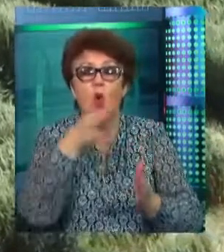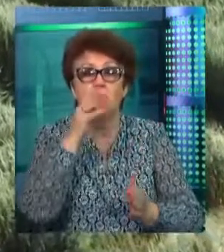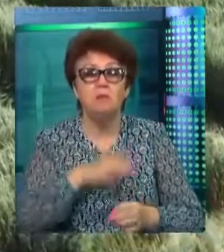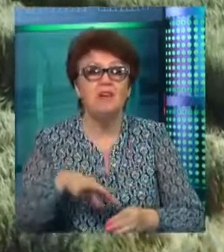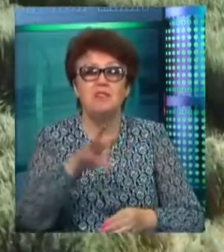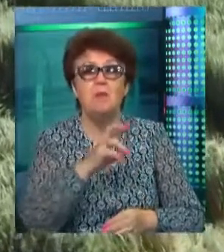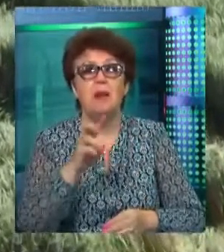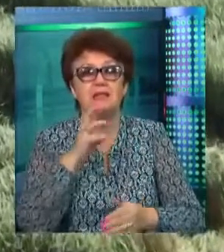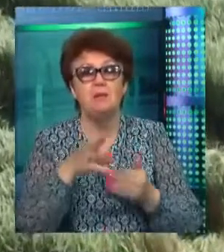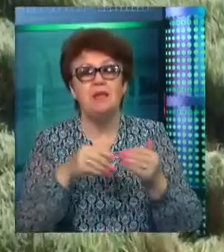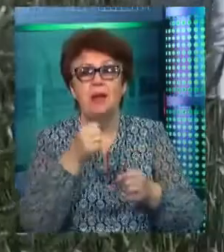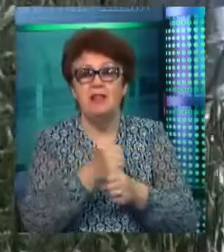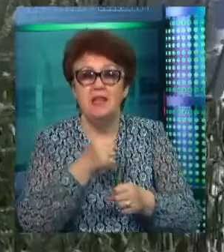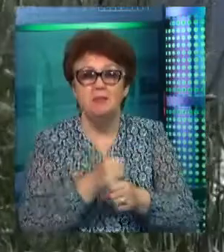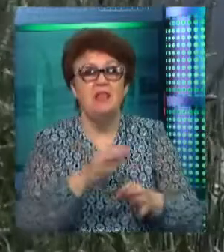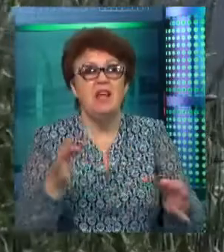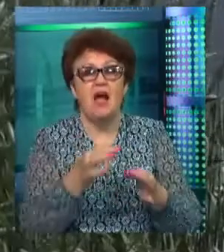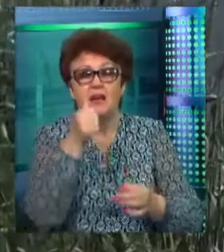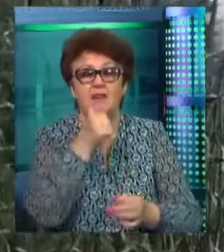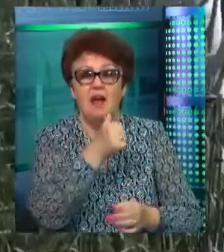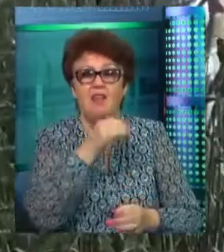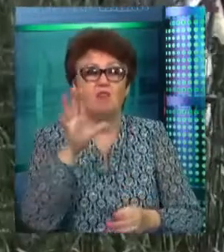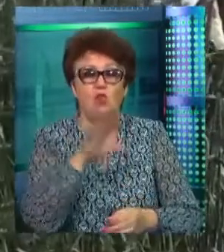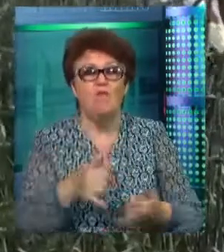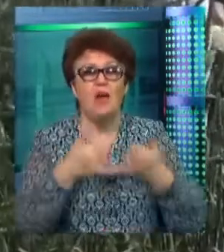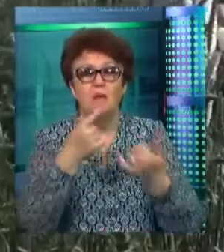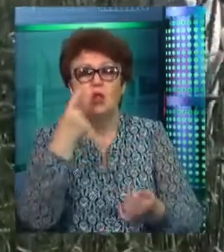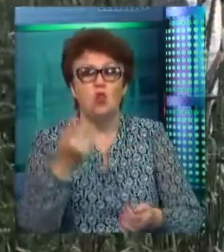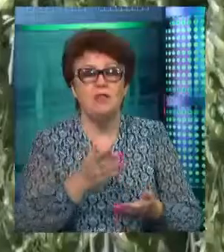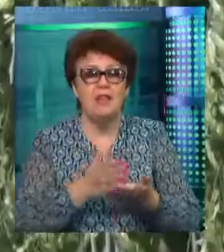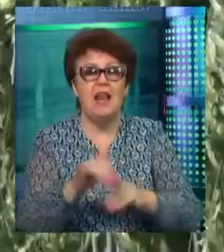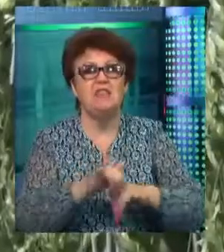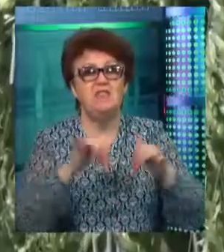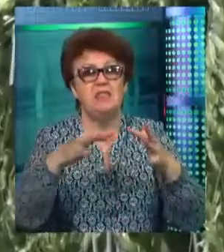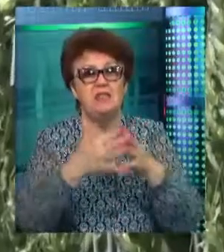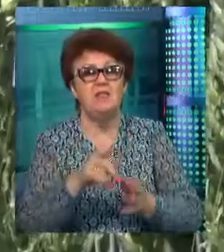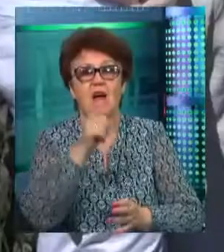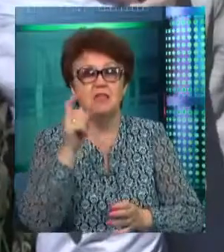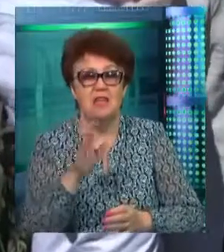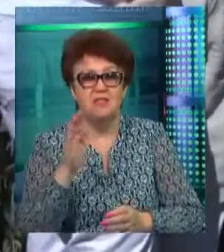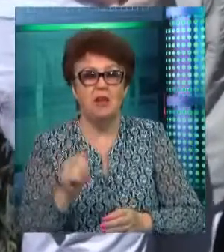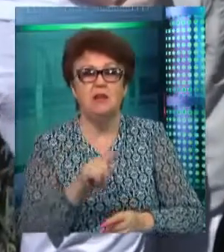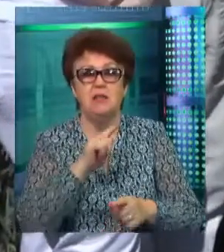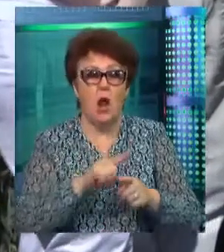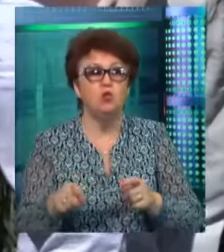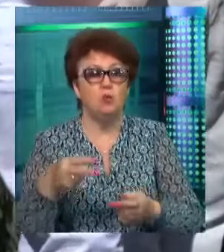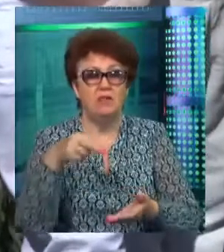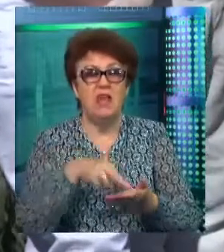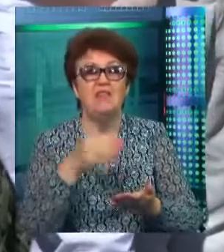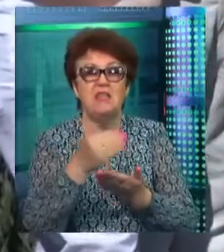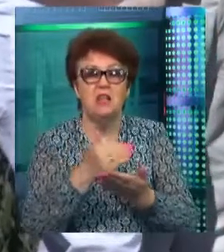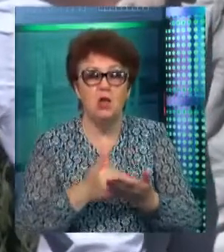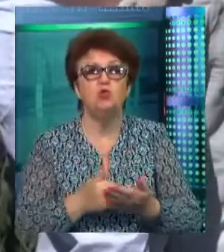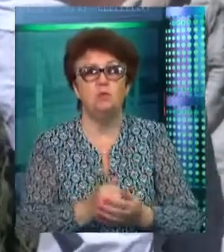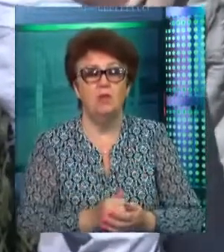всеми брянске my земледельцами никаких тайн все во имя одной цели развитие сельского хозяйства сразу мы поставили то задача нибудь мы